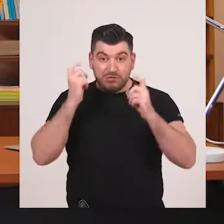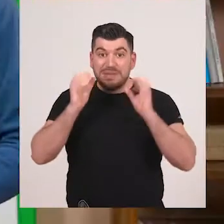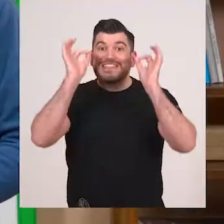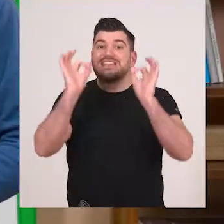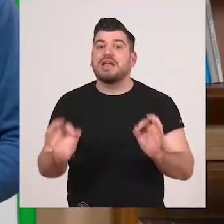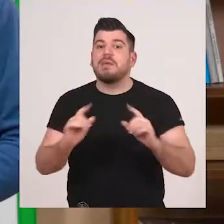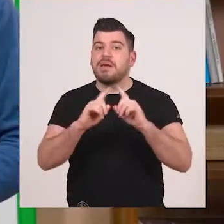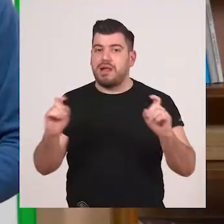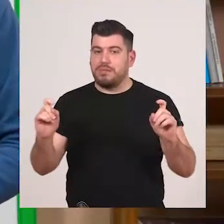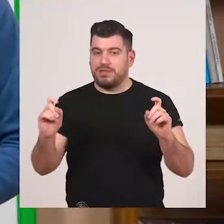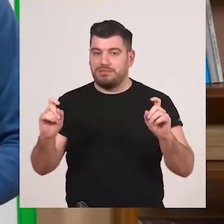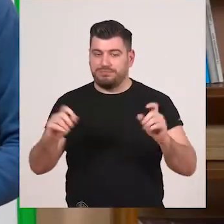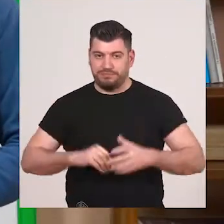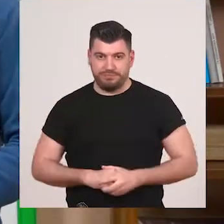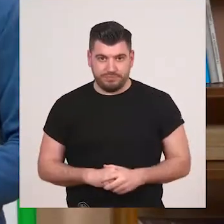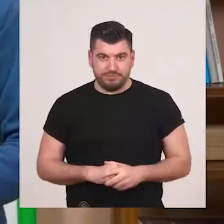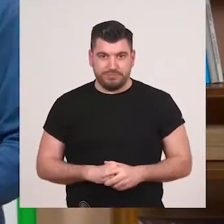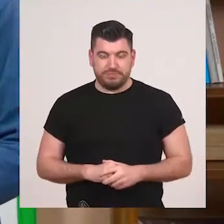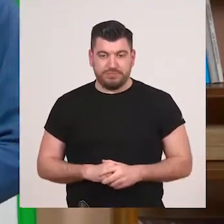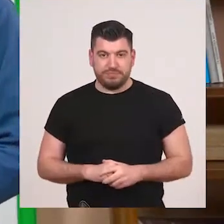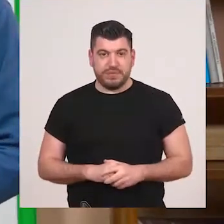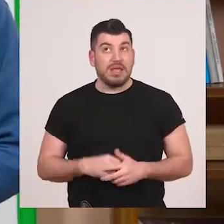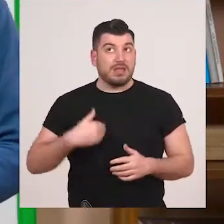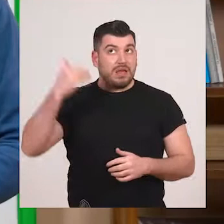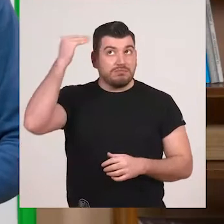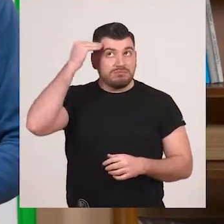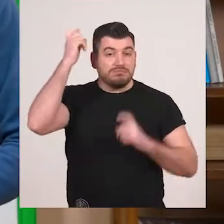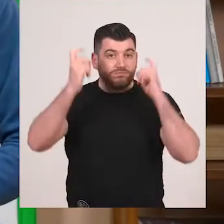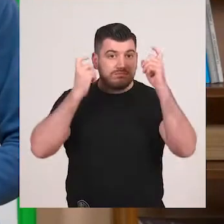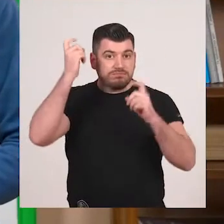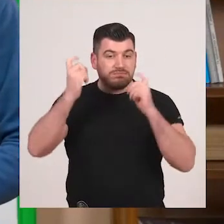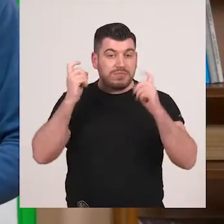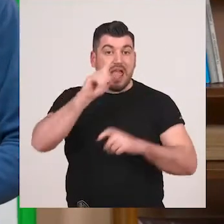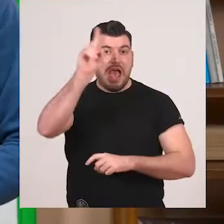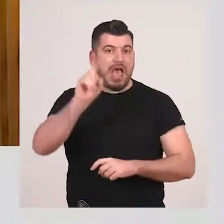πλαίσιο. Και θα πρέπει να κάνουμε κάποιες πολύ σημαντικές ερωτήσεις.